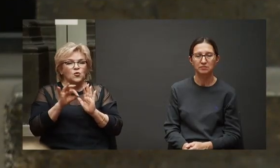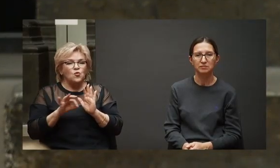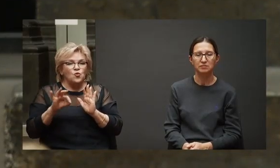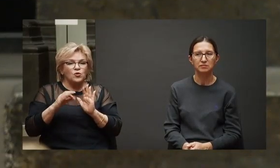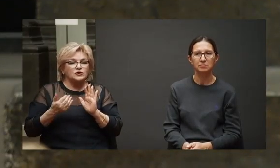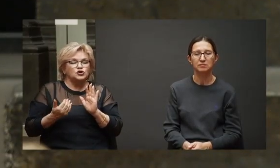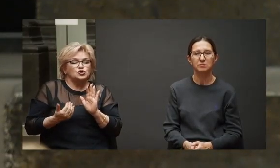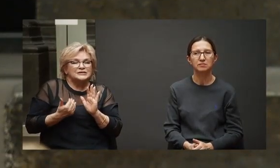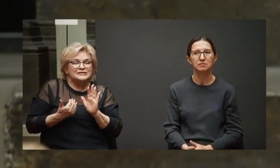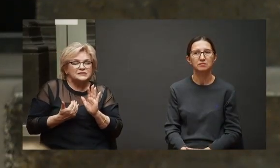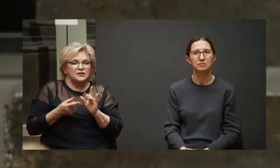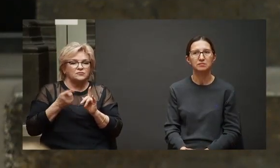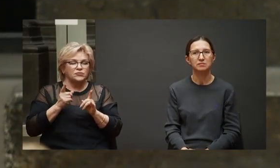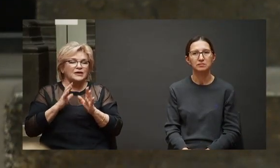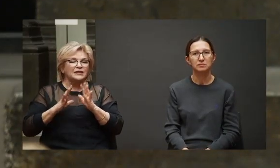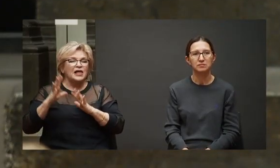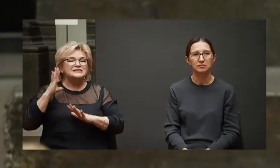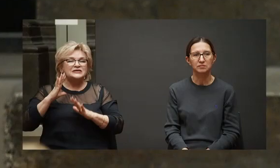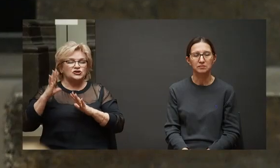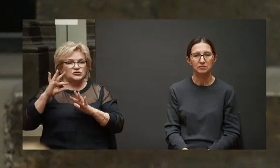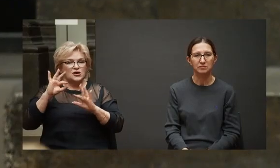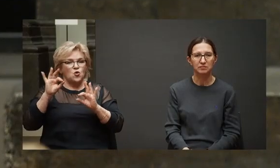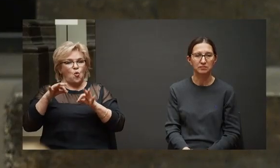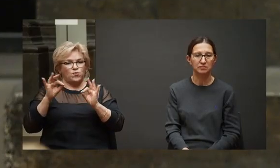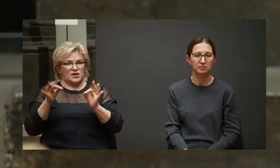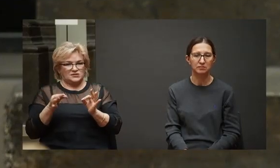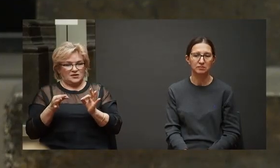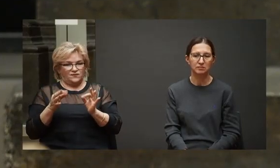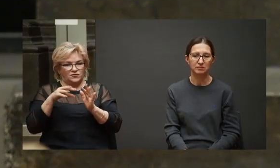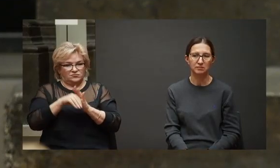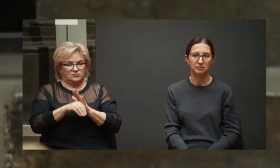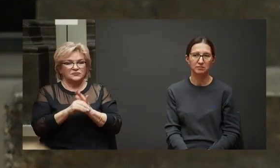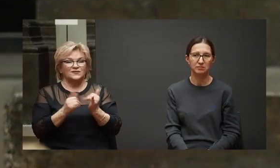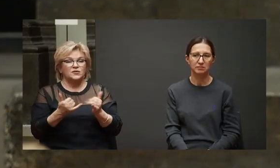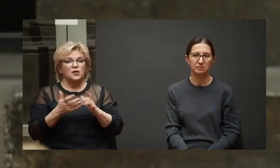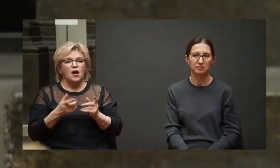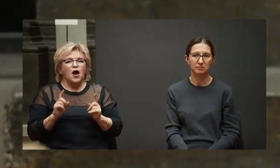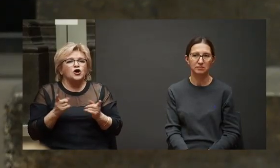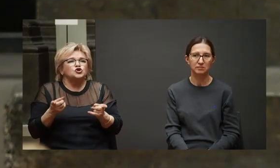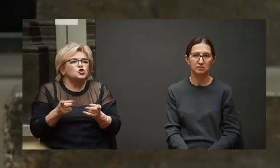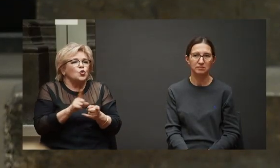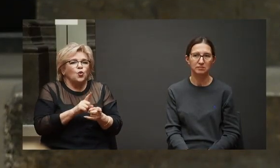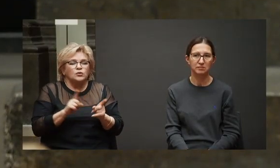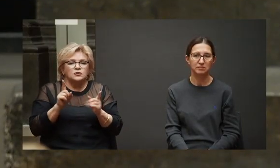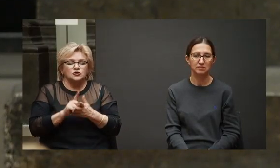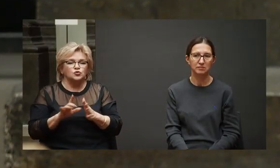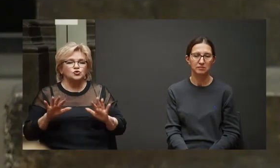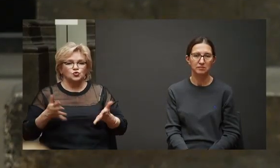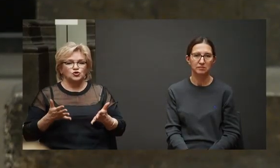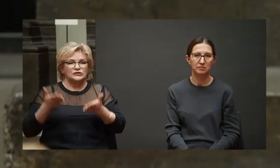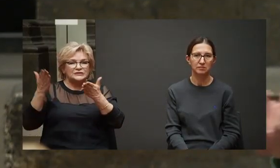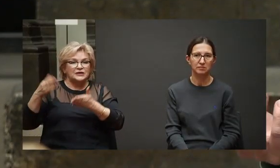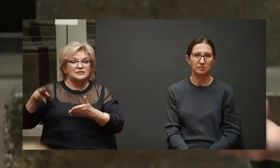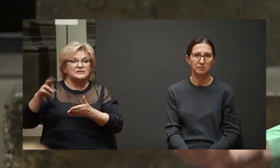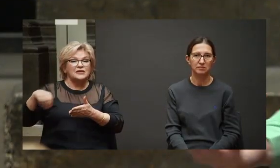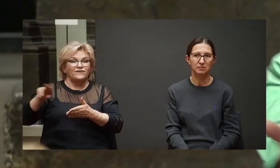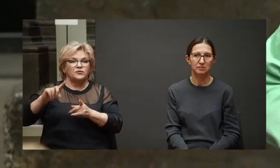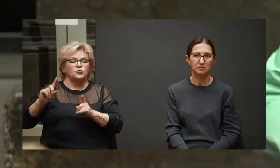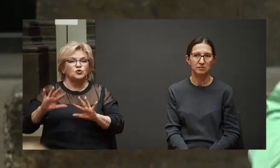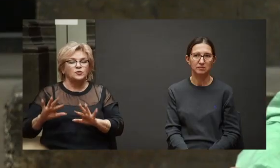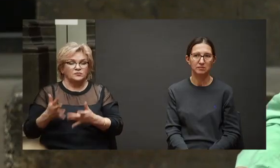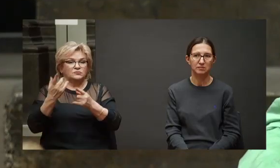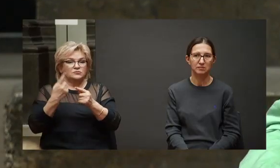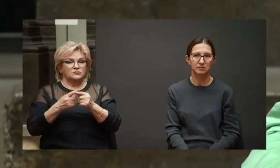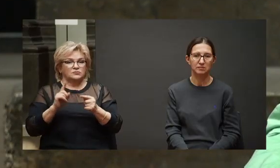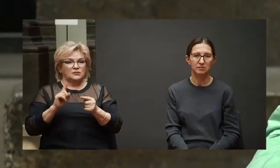жизни классических образов в современном мире. А что должно случиться с Давидом, да, чтобы вот произошла